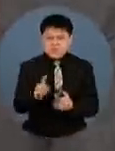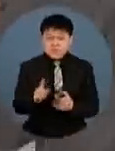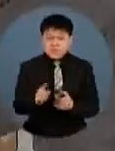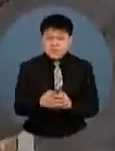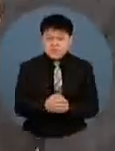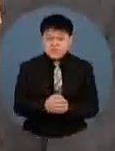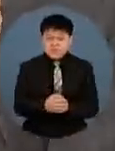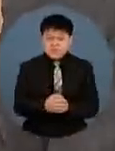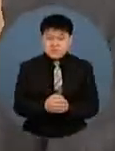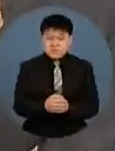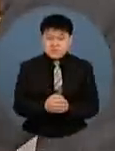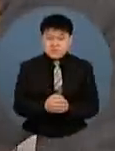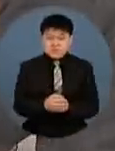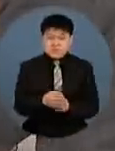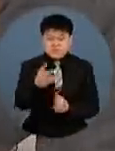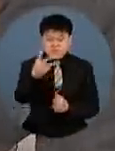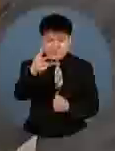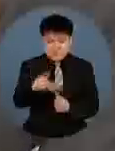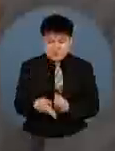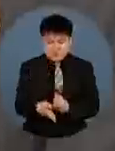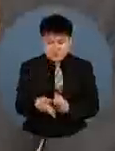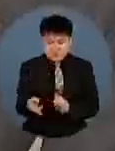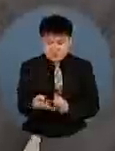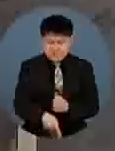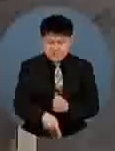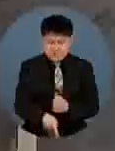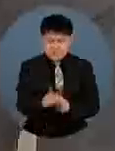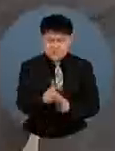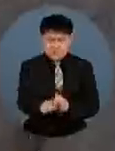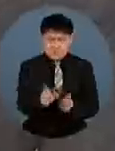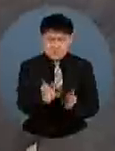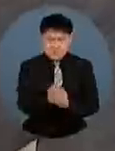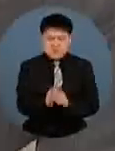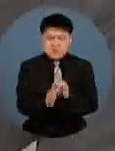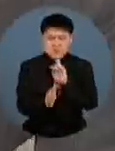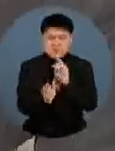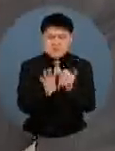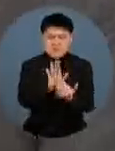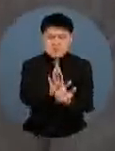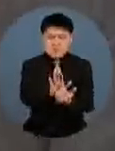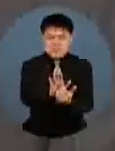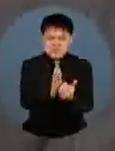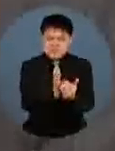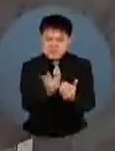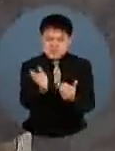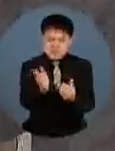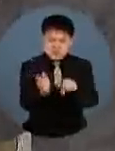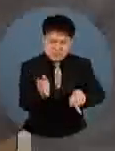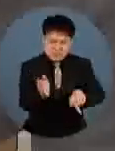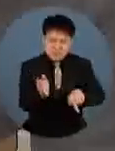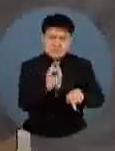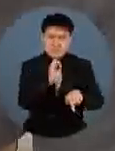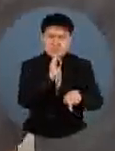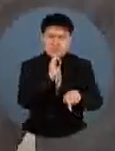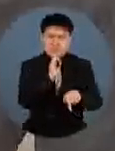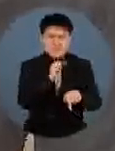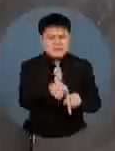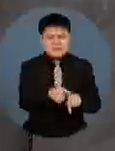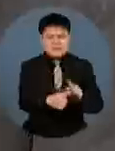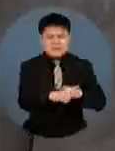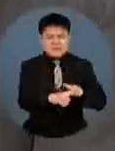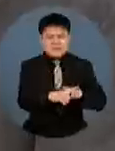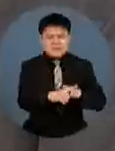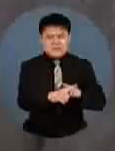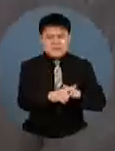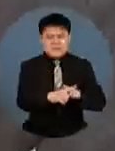네. 이게 나가는 건 좀 외롭다고 보고 뛰어 들어가니까 맞고 네, 지금 이쪽으로 막는 건 이건 좀 아닌 것 같습니다.